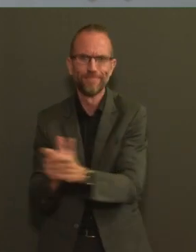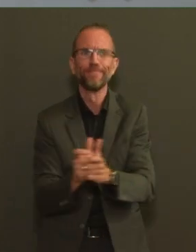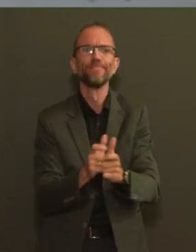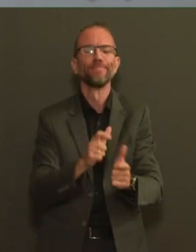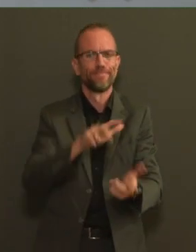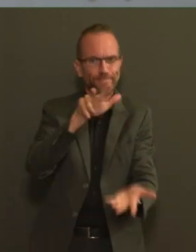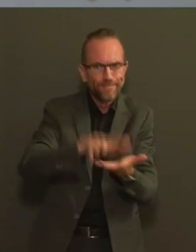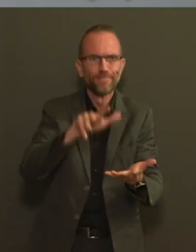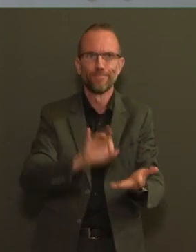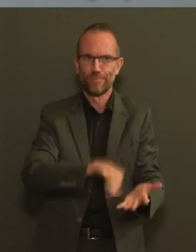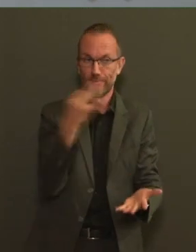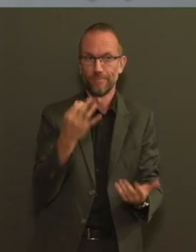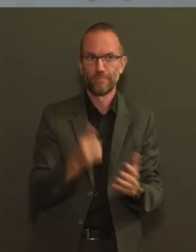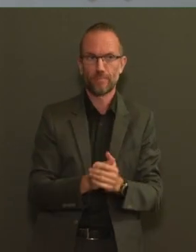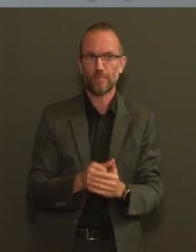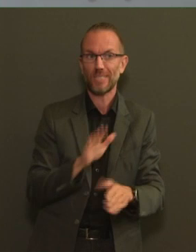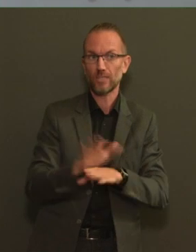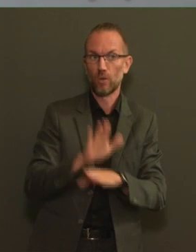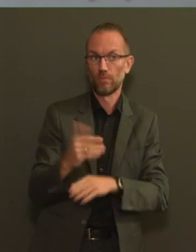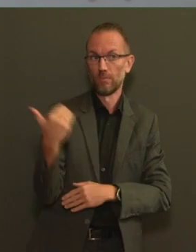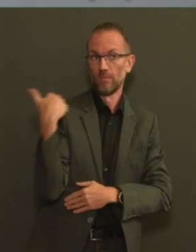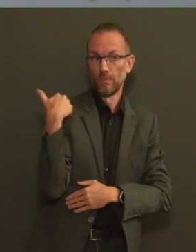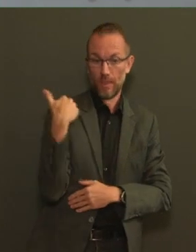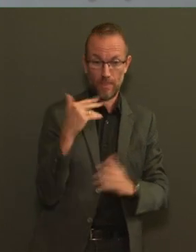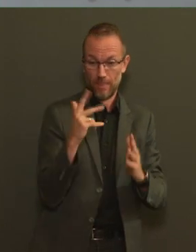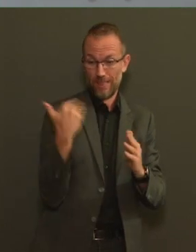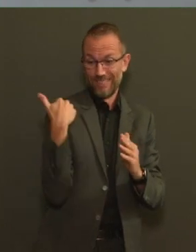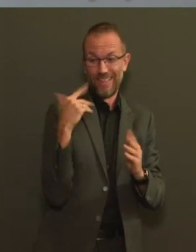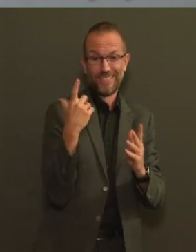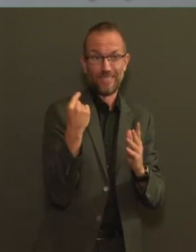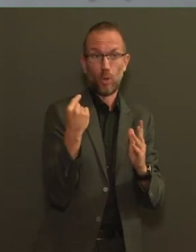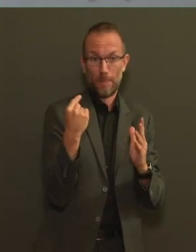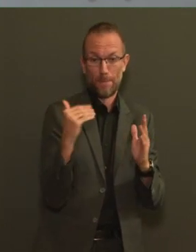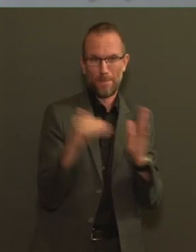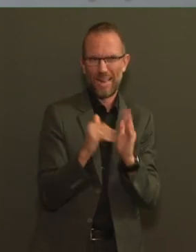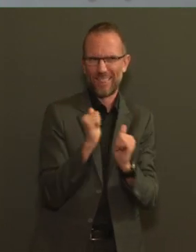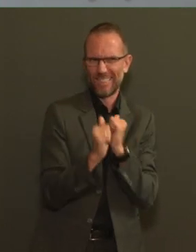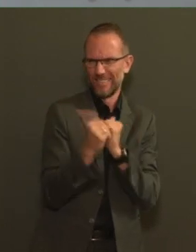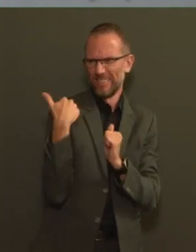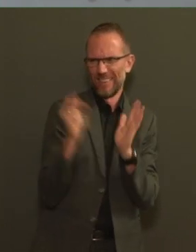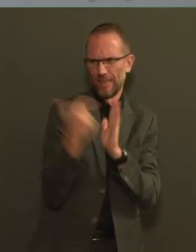par exemple ainsi effectué 70 000 tests la journée de mercredi.